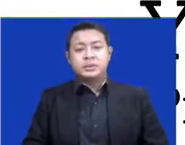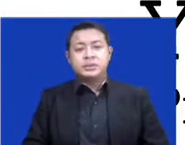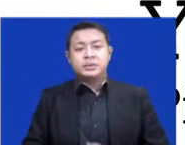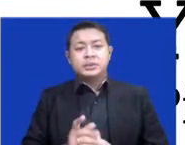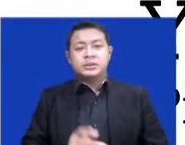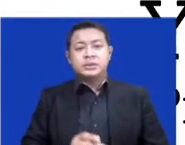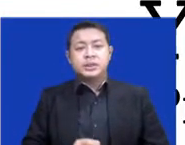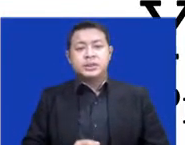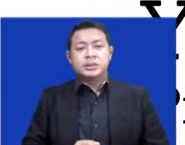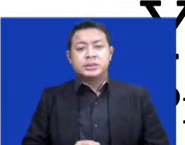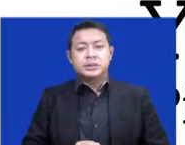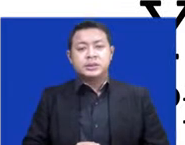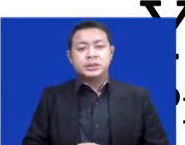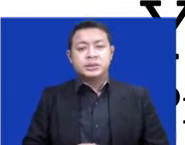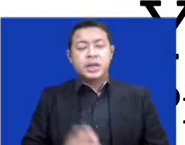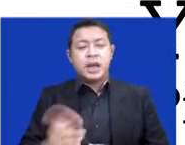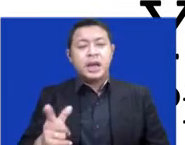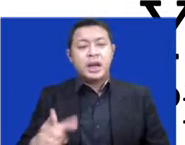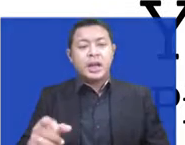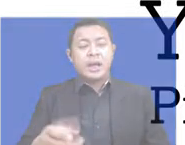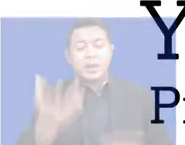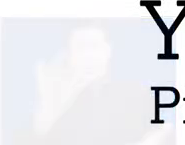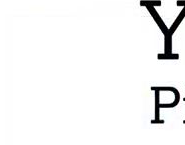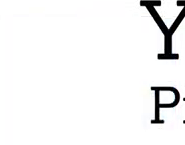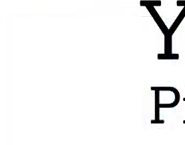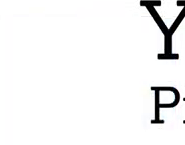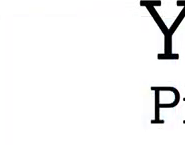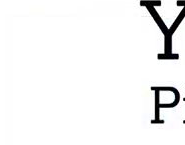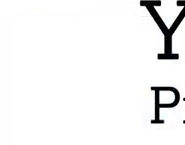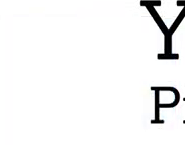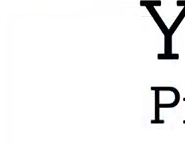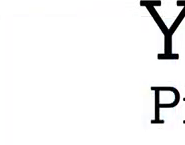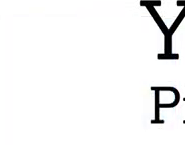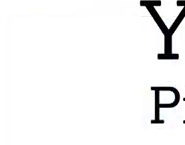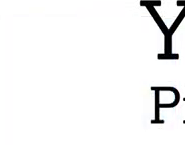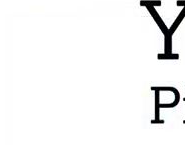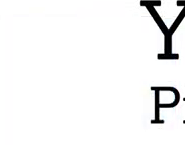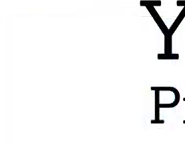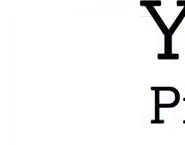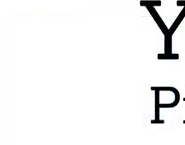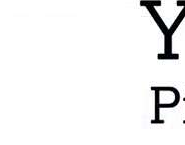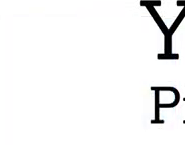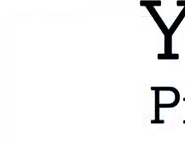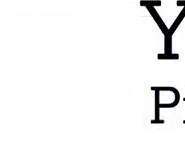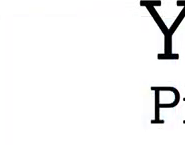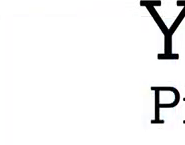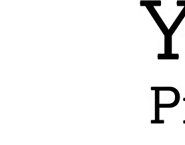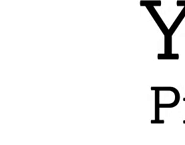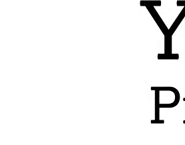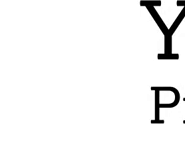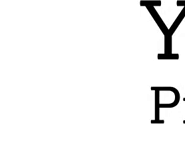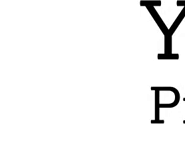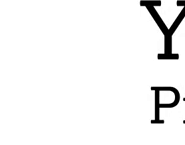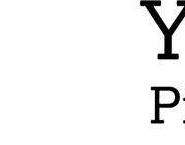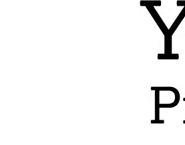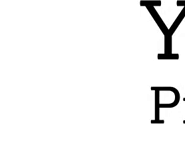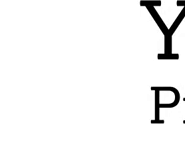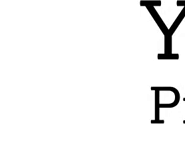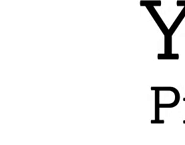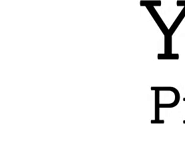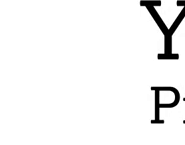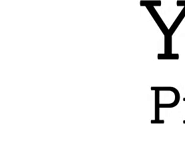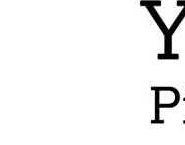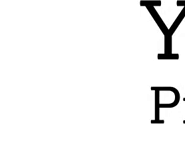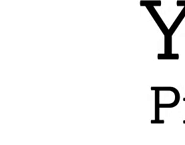Pitung, ada kemudian Abang None, ada kemudian atlet-atlet pebulu tangkis. Cantik dan